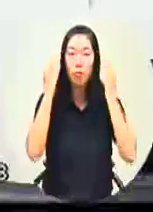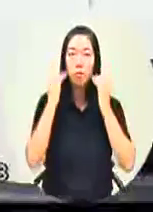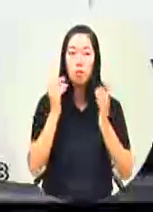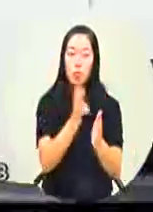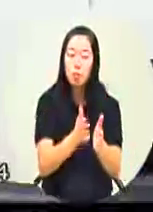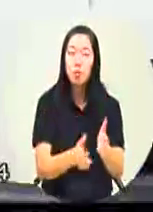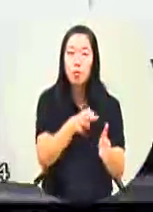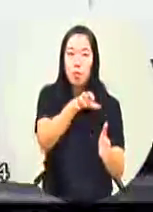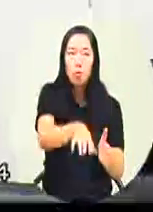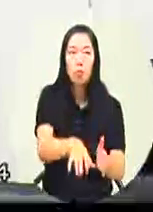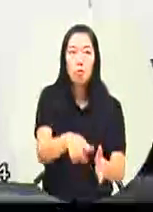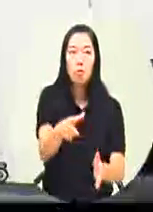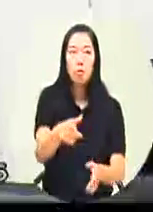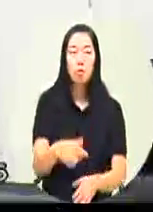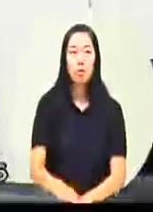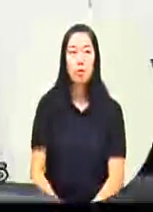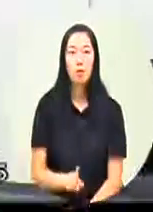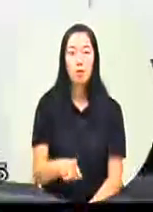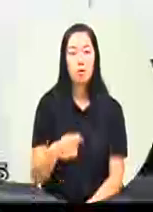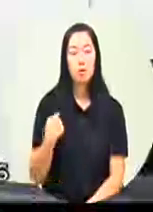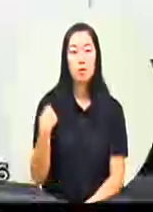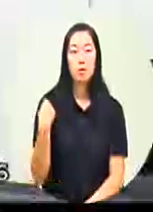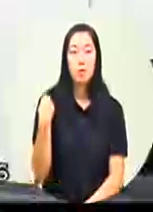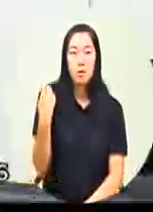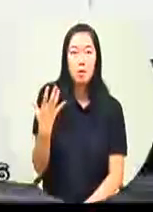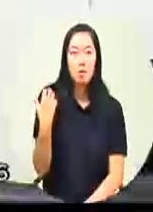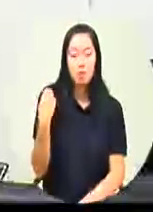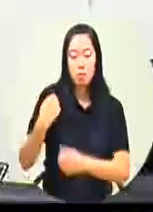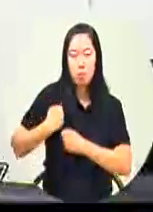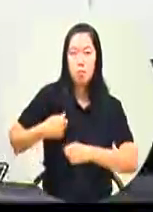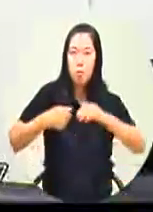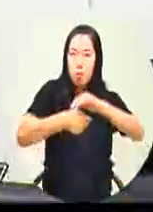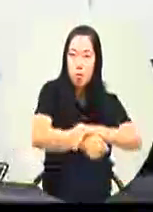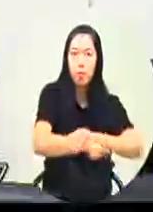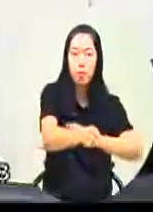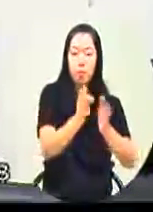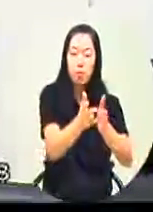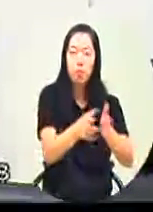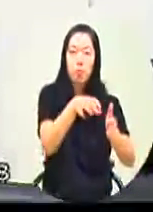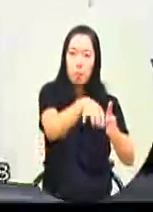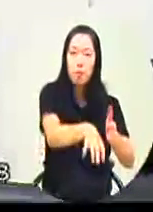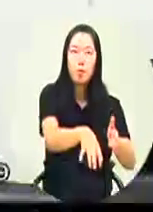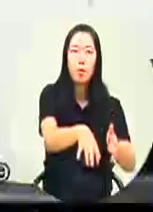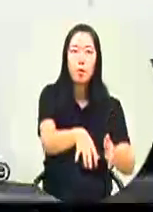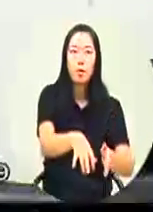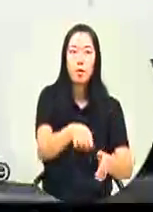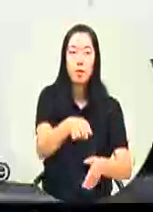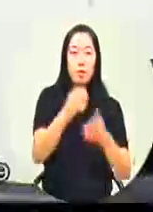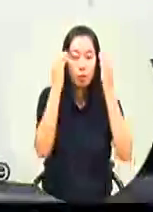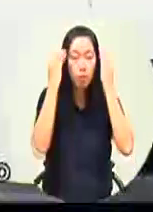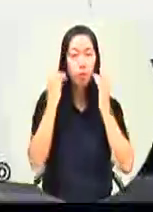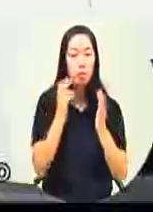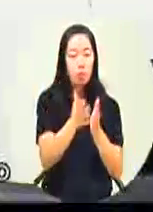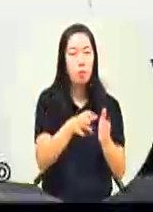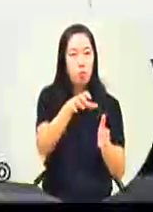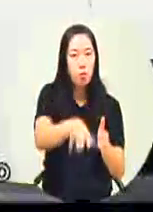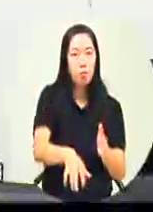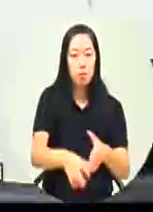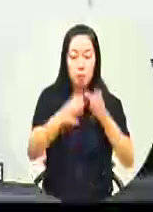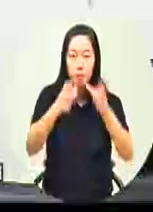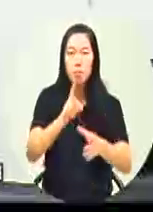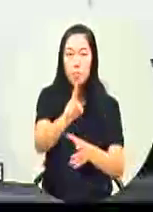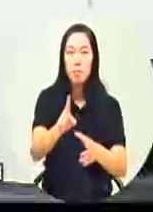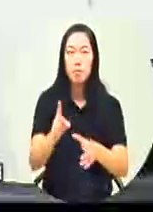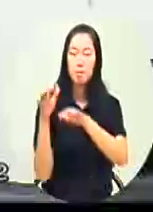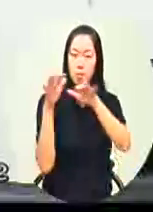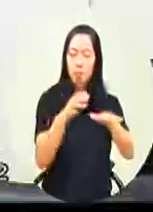站送那些新兵入伍的役男、新兵入伍的活动，南池火车站要马上办一个会刊。南